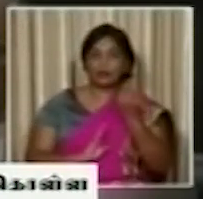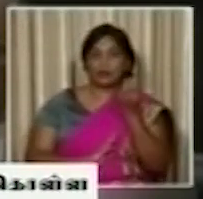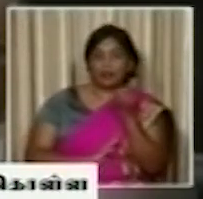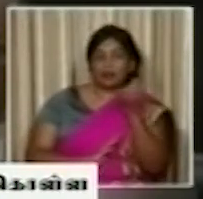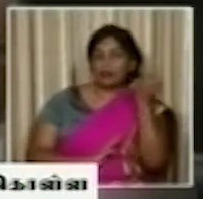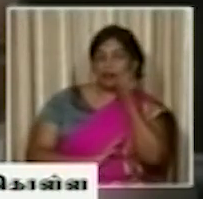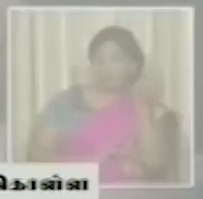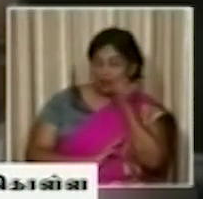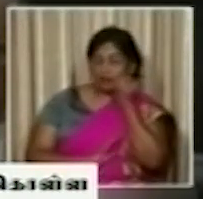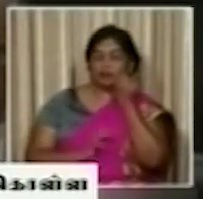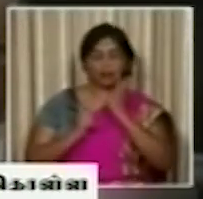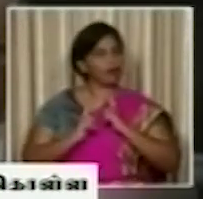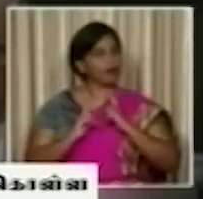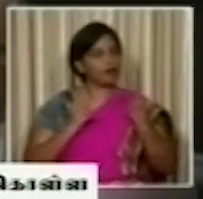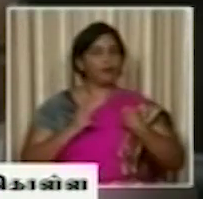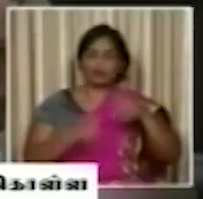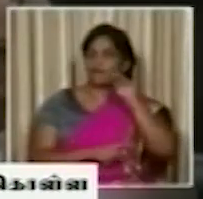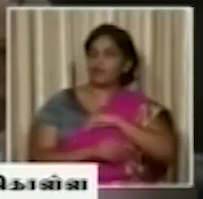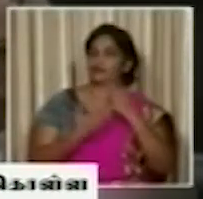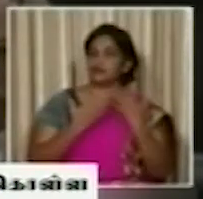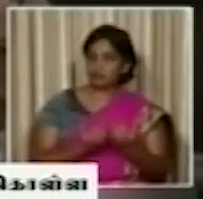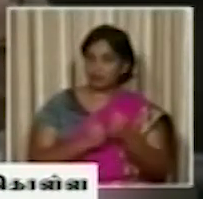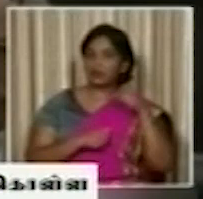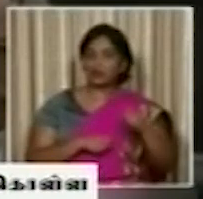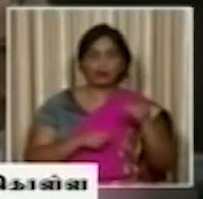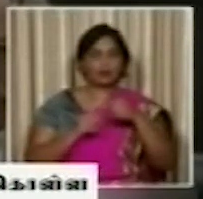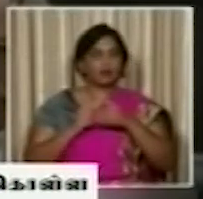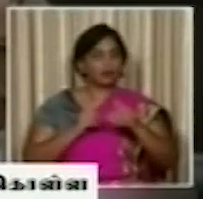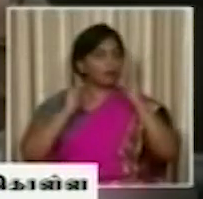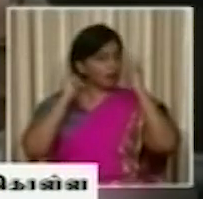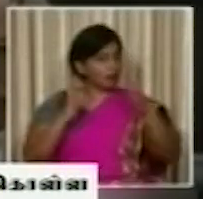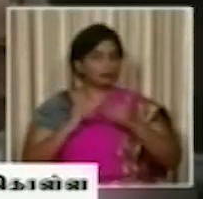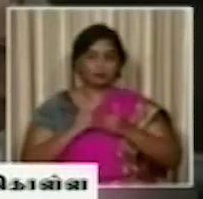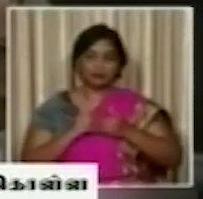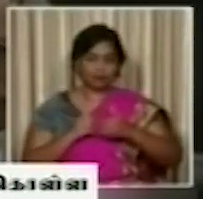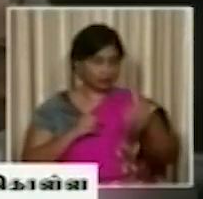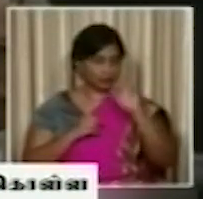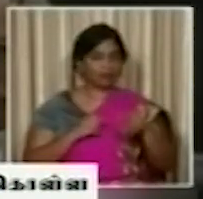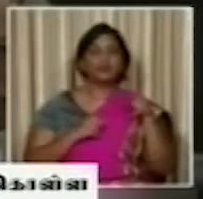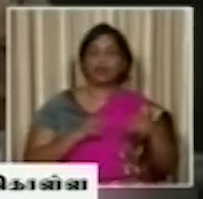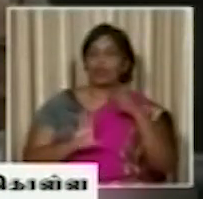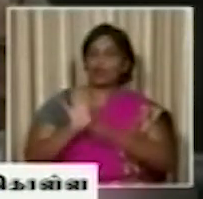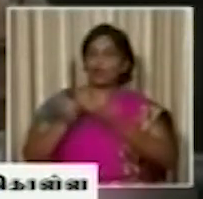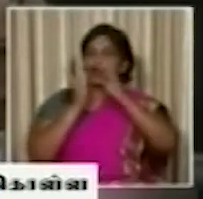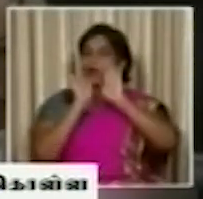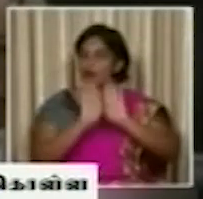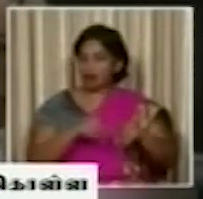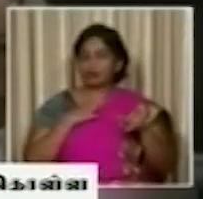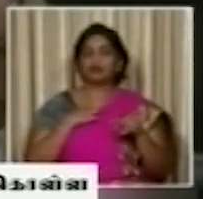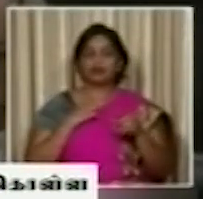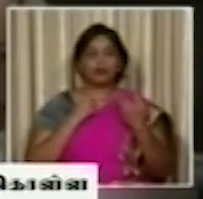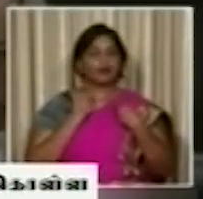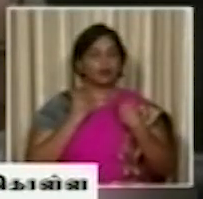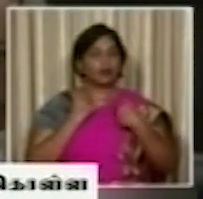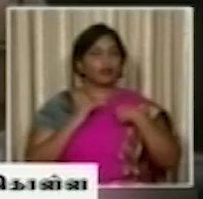நாம் வெற்றிகரமாக தொடர்ந்தால் இந்த ஆண்டு இறுதிக்குள் நமது பொருளாதாரம் ஸ்திரமாகிவிடும். மேலும் அரச நிறுவனங்களின் நட்டத்தை மக்கள் வரிப்பணத்தில்